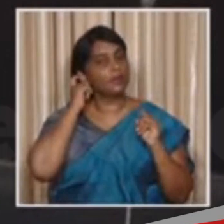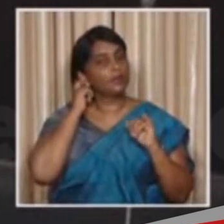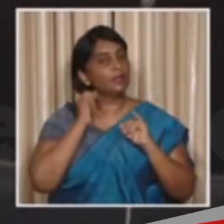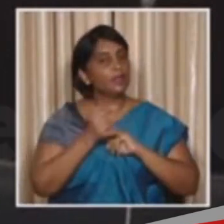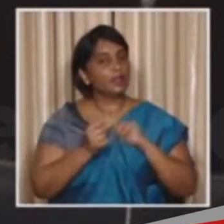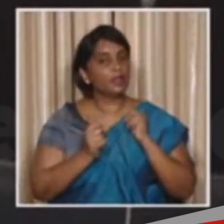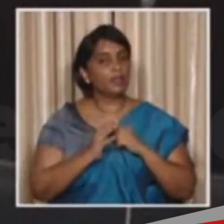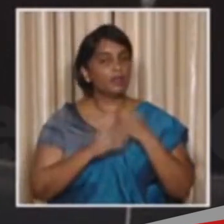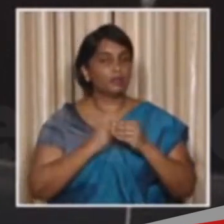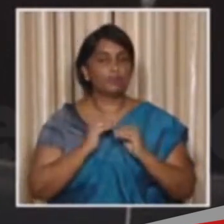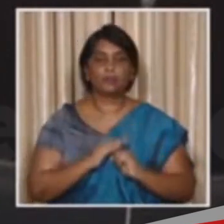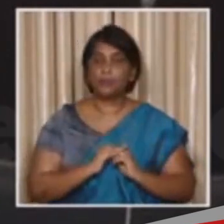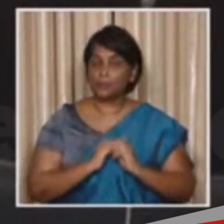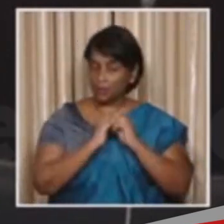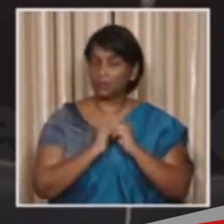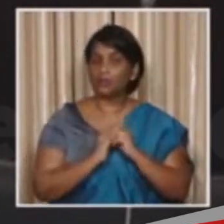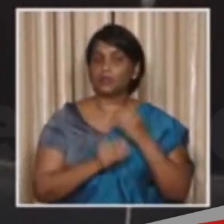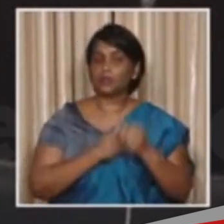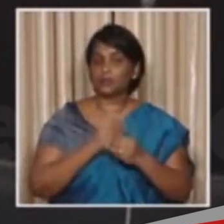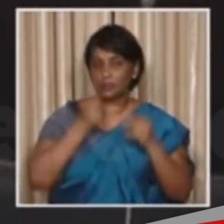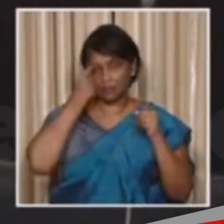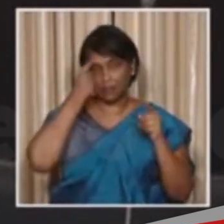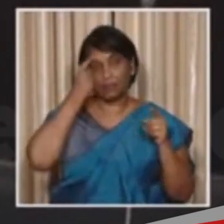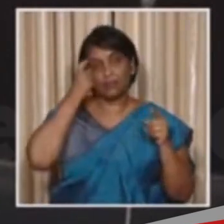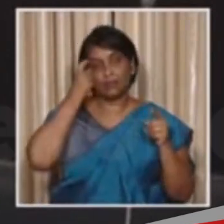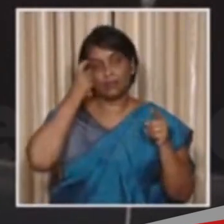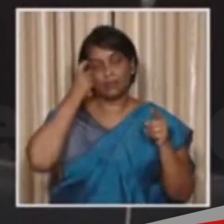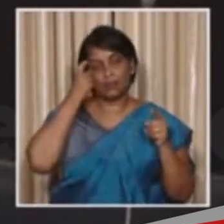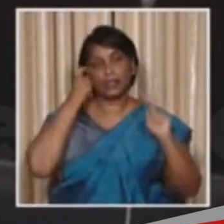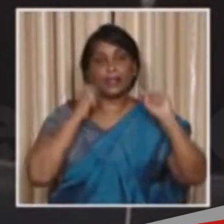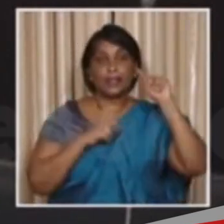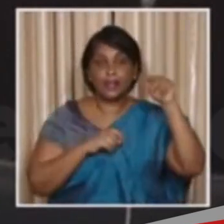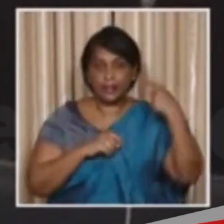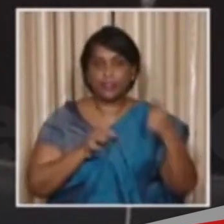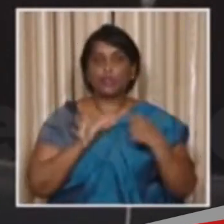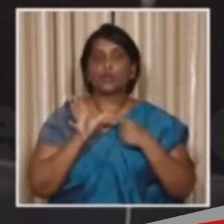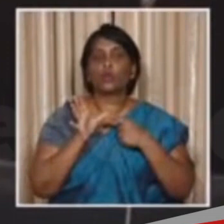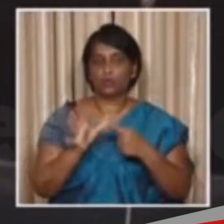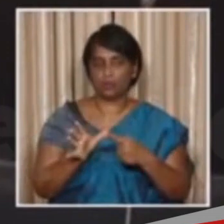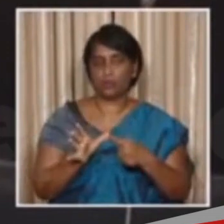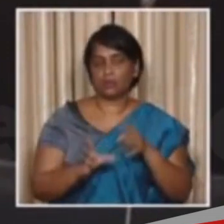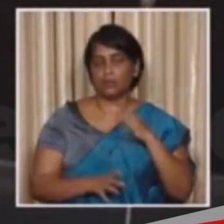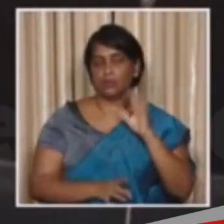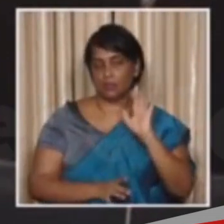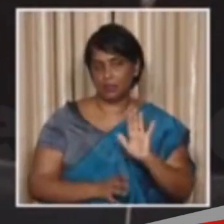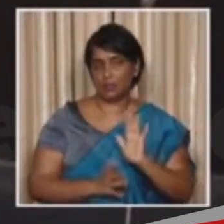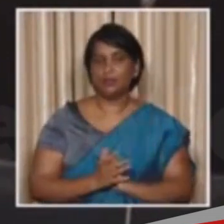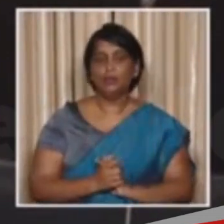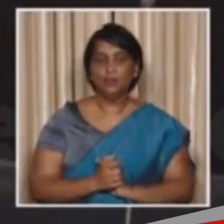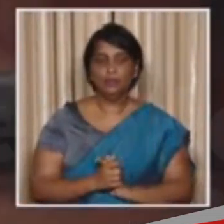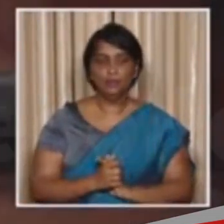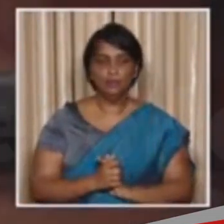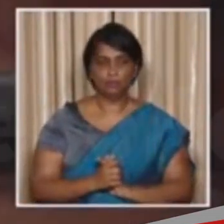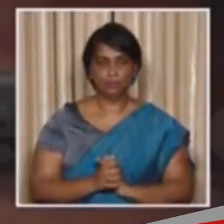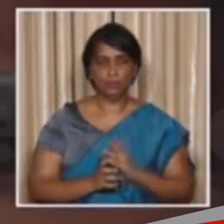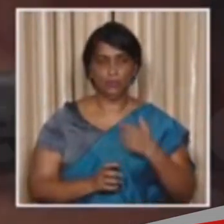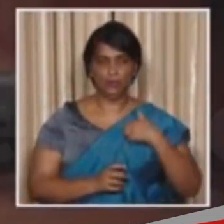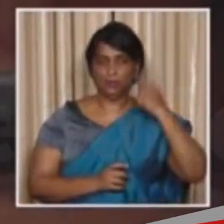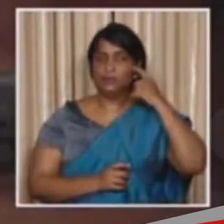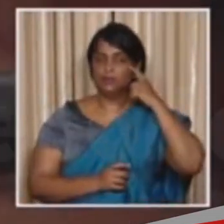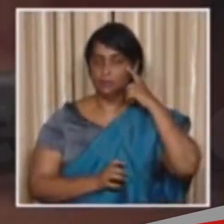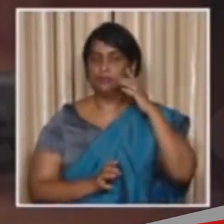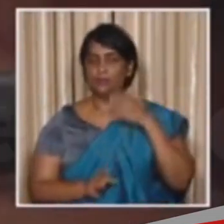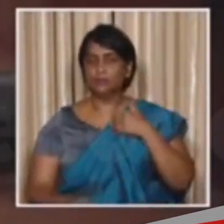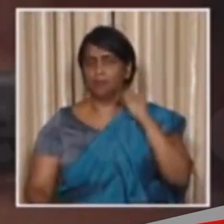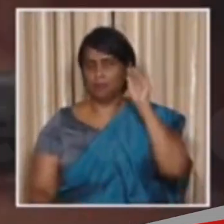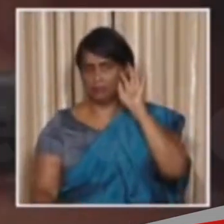ආයෝජන ප්‍රවර්ධන අමාත්‍යංශය සහ කර්මාන්ත අමාත්‍යංශයට හෙට දිනේදී පිළිතුරු දීමට අපේක්ෂා කරනවා. හරි, හොඳයි. මම දන්න ඒවිතරක් නේ ම